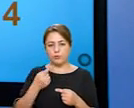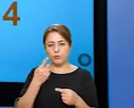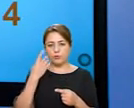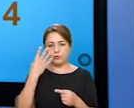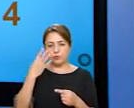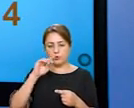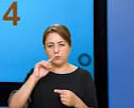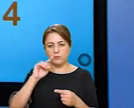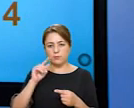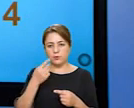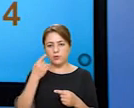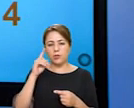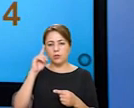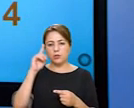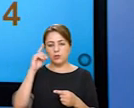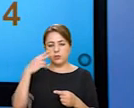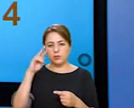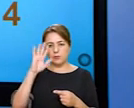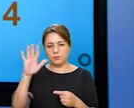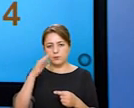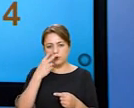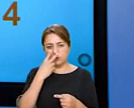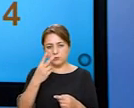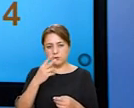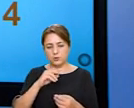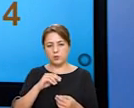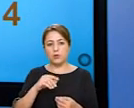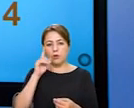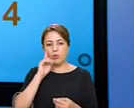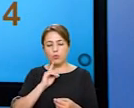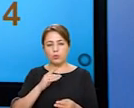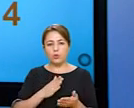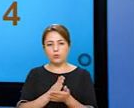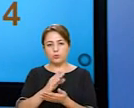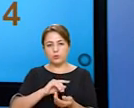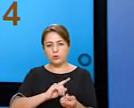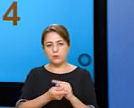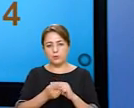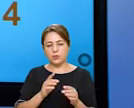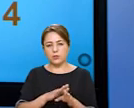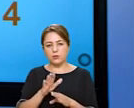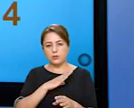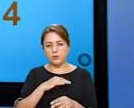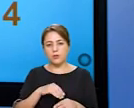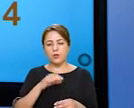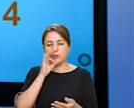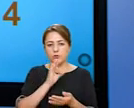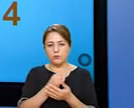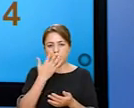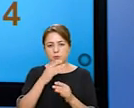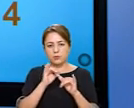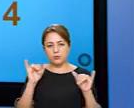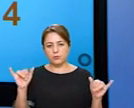4/1 ni 4/125 ko'rinishiga keltirib, qulay usulga keltirib oldik. Va natijamiz, demak, 5 ni